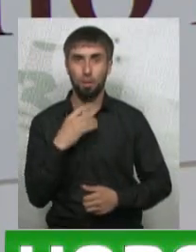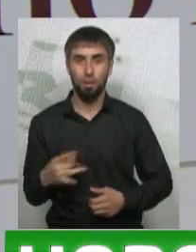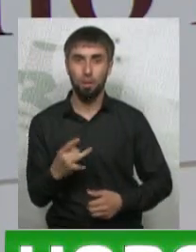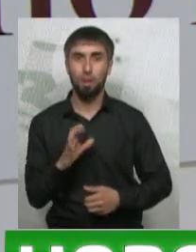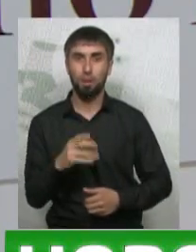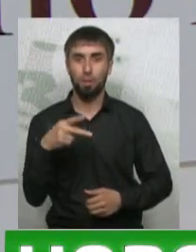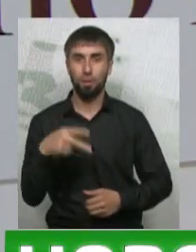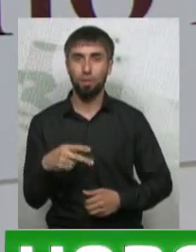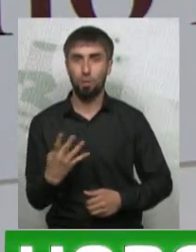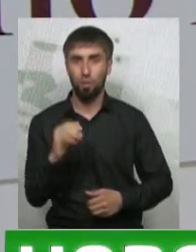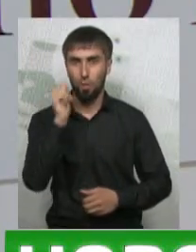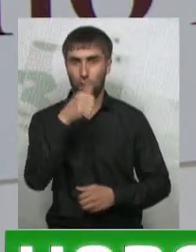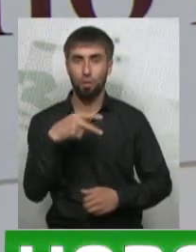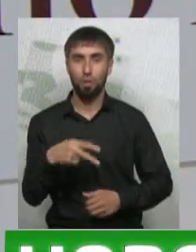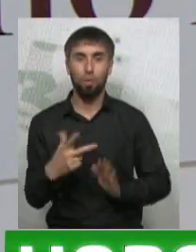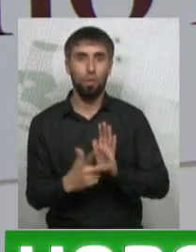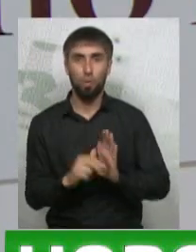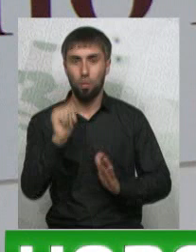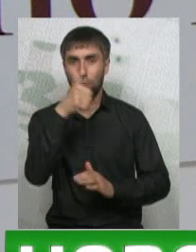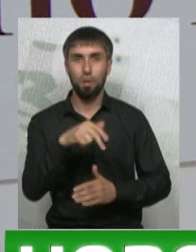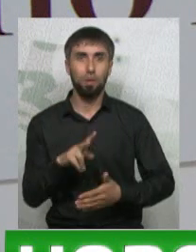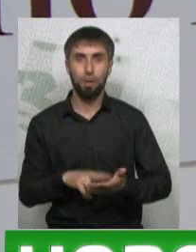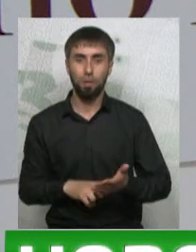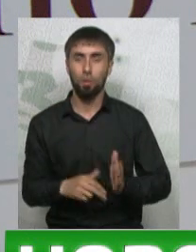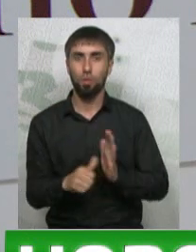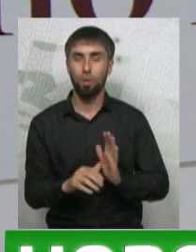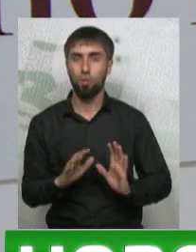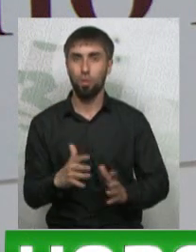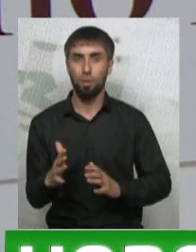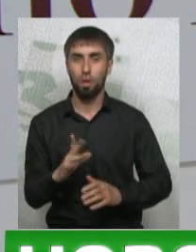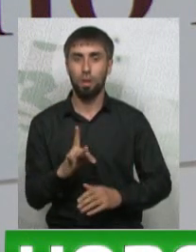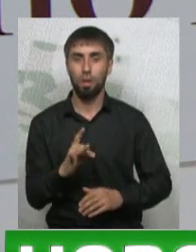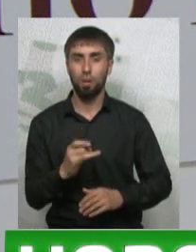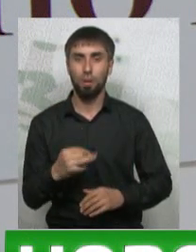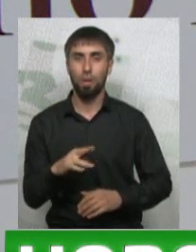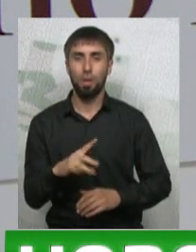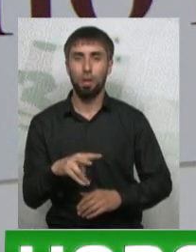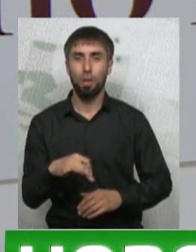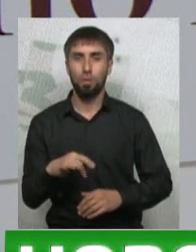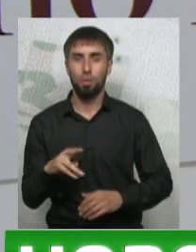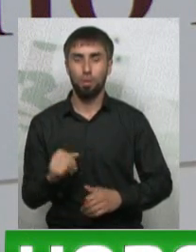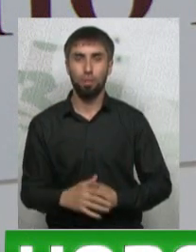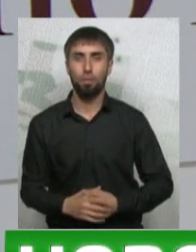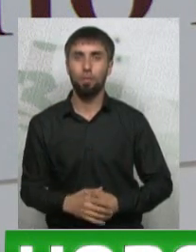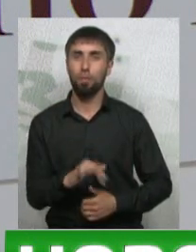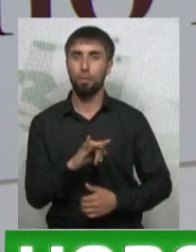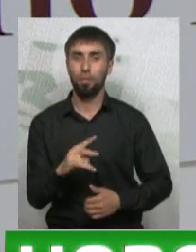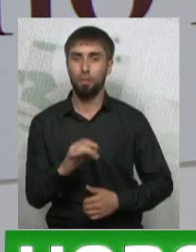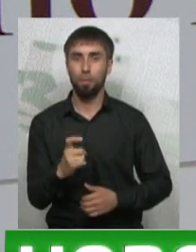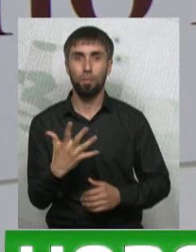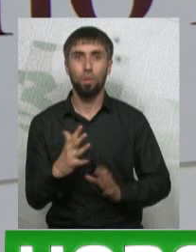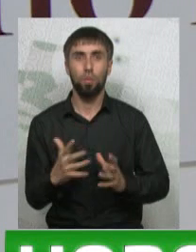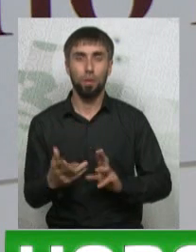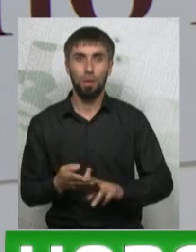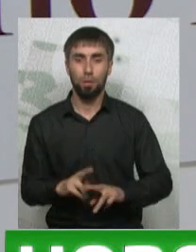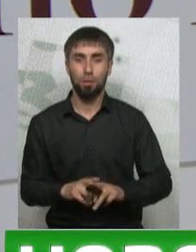с 2004 по 2008 год зарегистрировано 6 случаев крымской геморрагической лихорадки. Из них 5 случаев